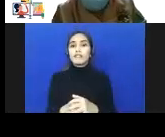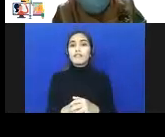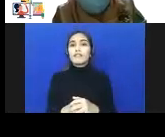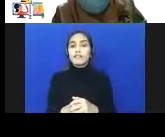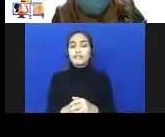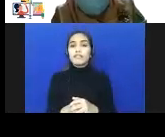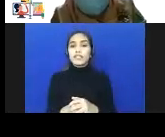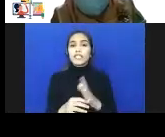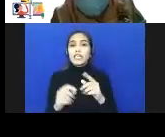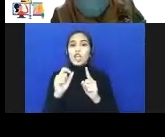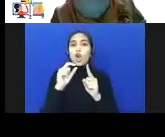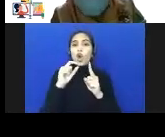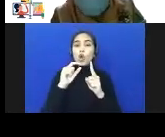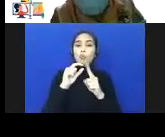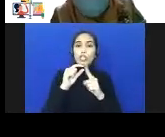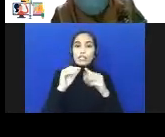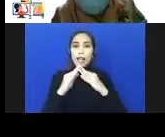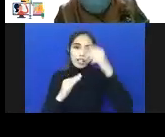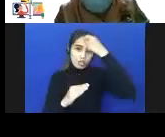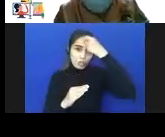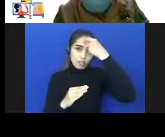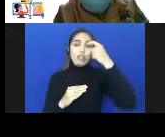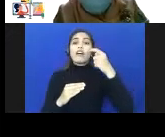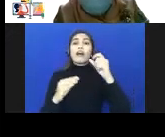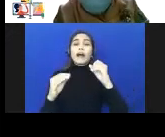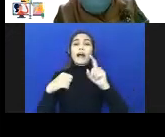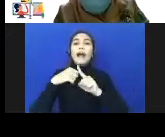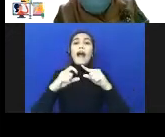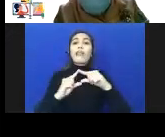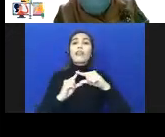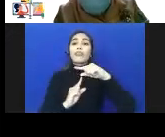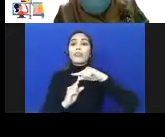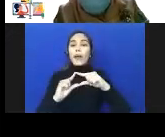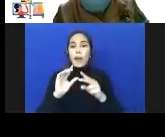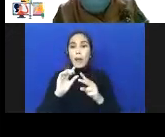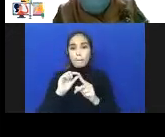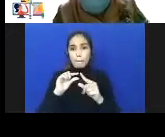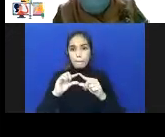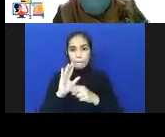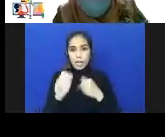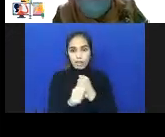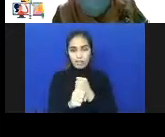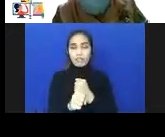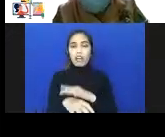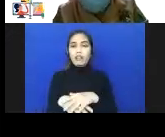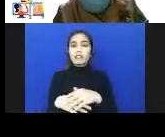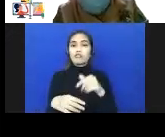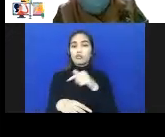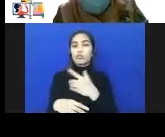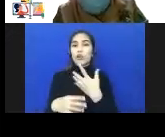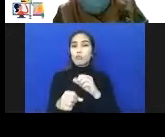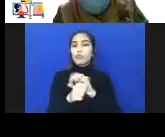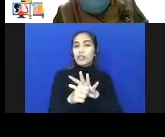di Puskesmas Katapang, karena kebetulan saya di Puskesmas Katapang. MTBS di Puskesmas Katapang, walaupun dalam masa pandemi, kami